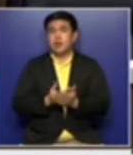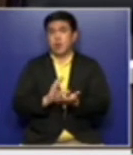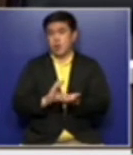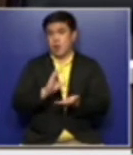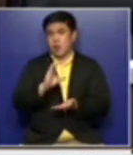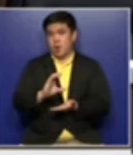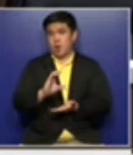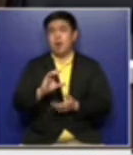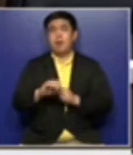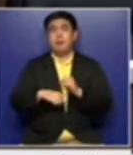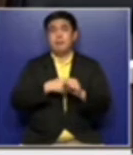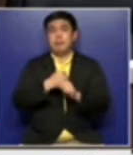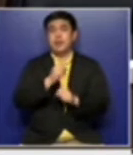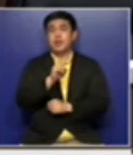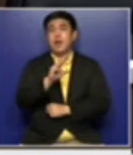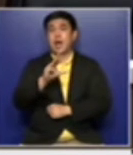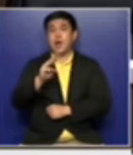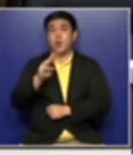ปี